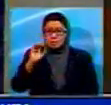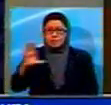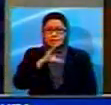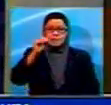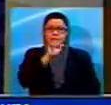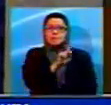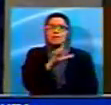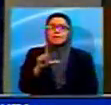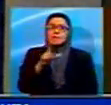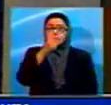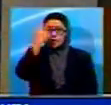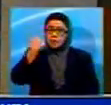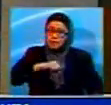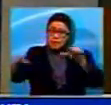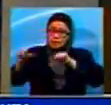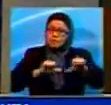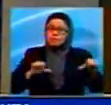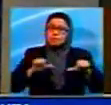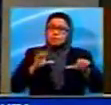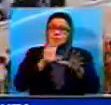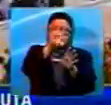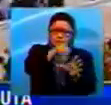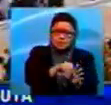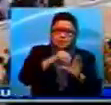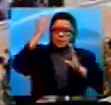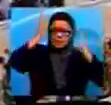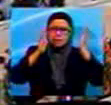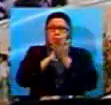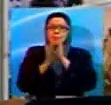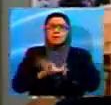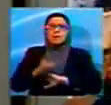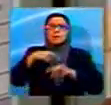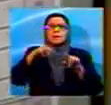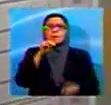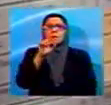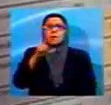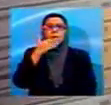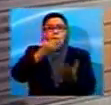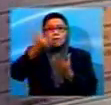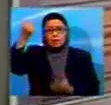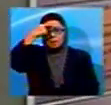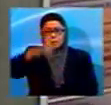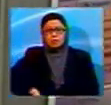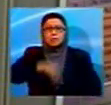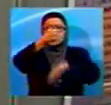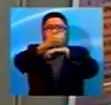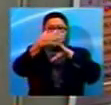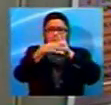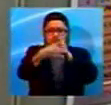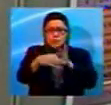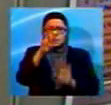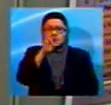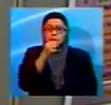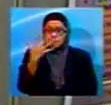Malaysia di peringkat dunia akan menjadi modal terbaik beliau sebagai Duta untuk membina kerjasama 2015 dan belia berkata